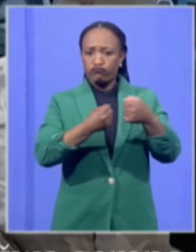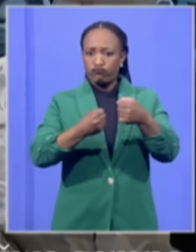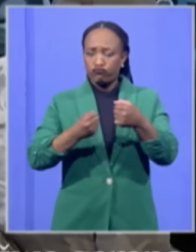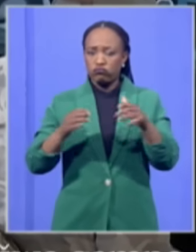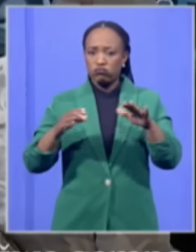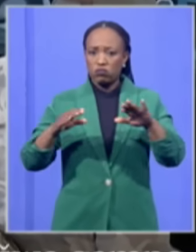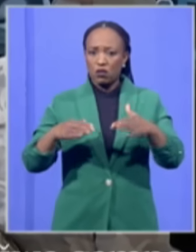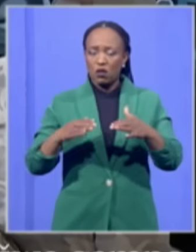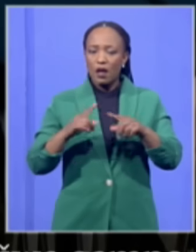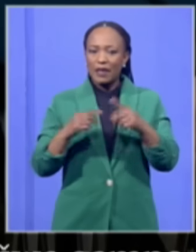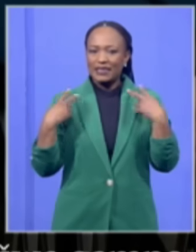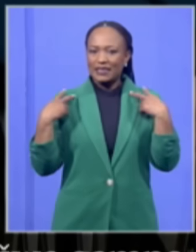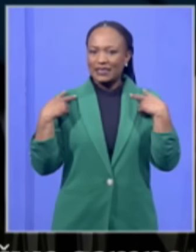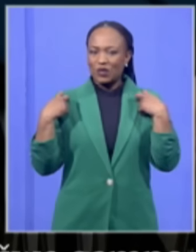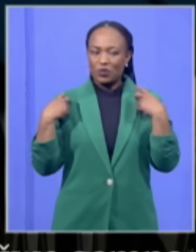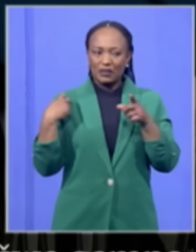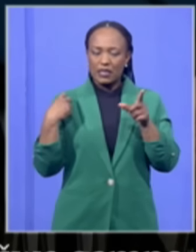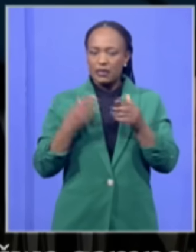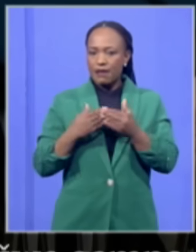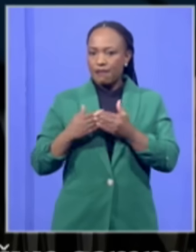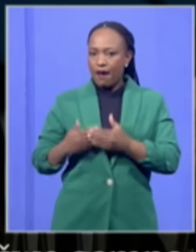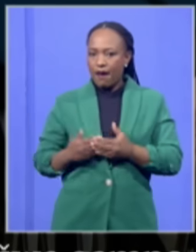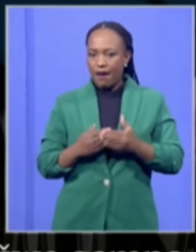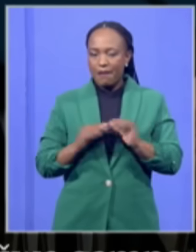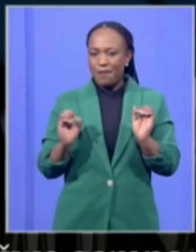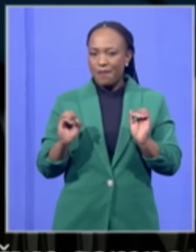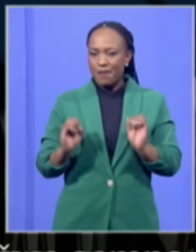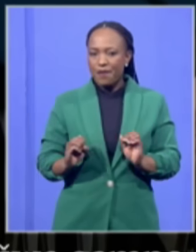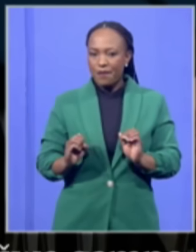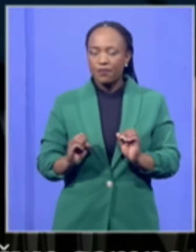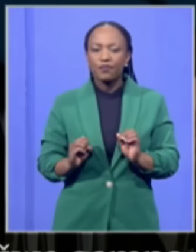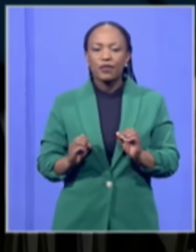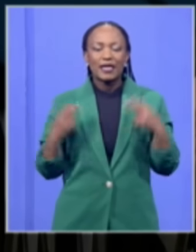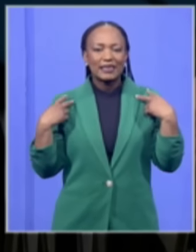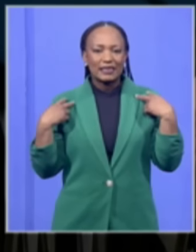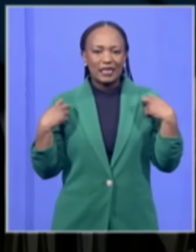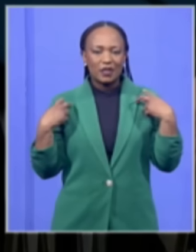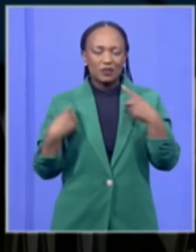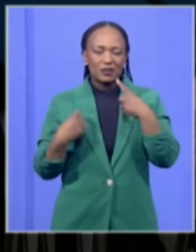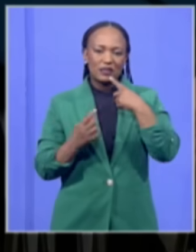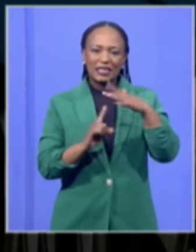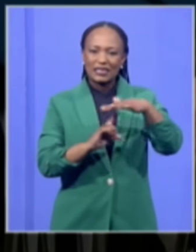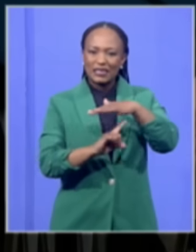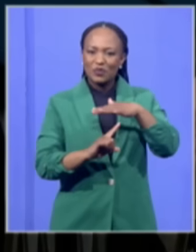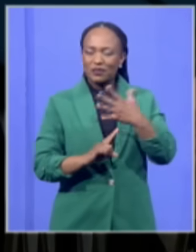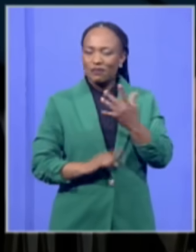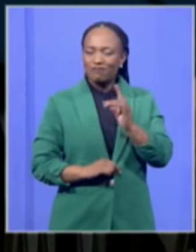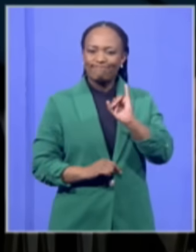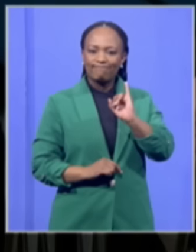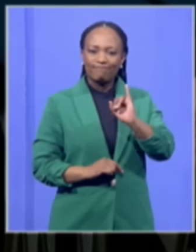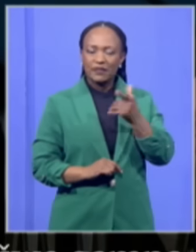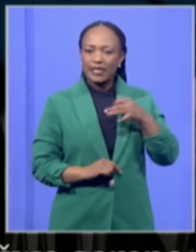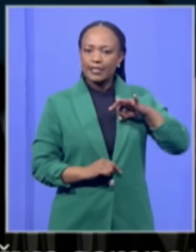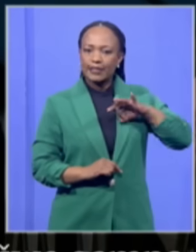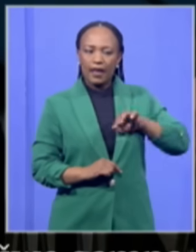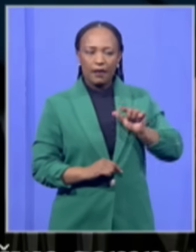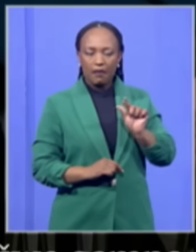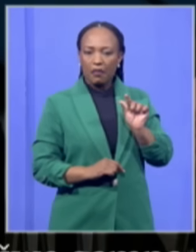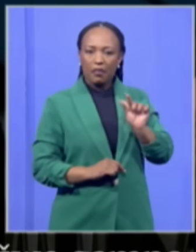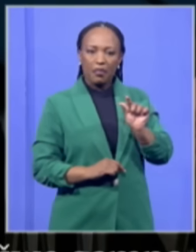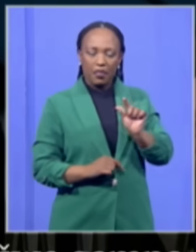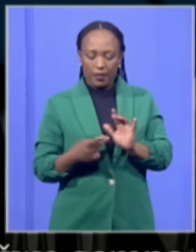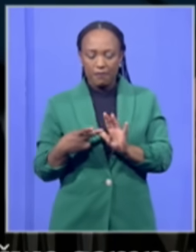ba tsholwa makgwakgwa. Batlhokomedi ba lebanwe ke maemo a sa itumediseng kwa ditirong a tshwana le dituelo tse di kwa tlase fa bangwe ba bona